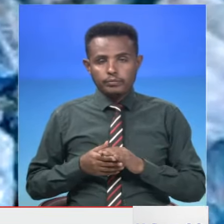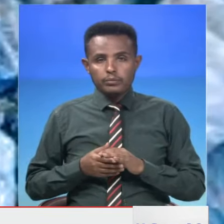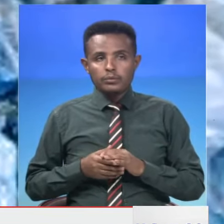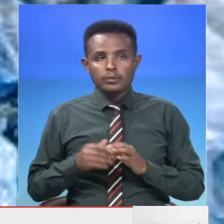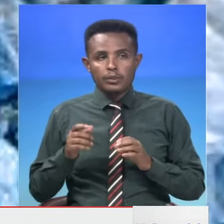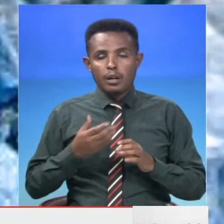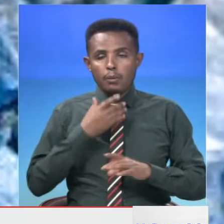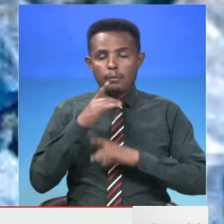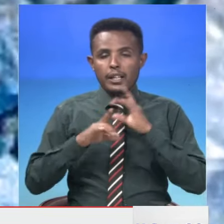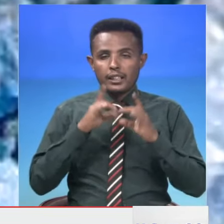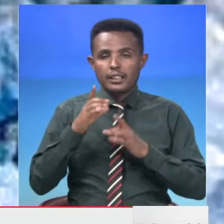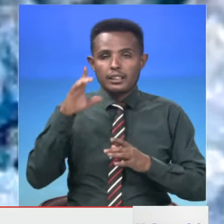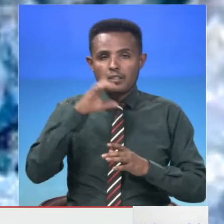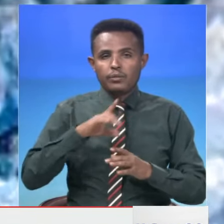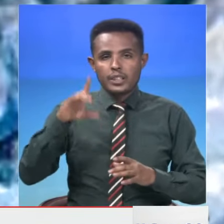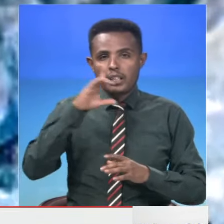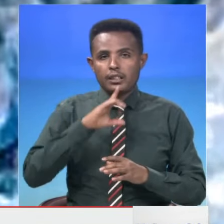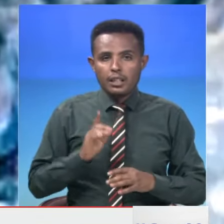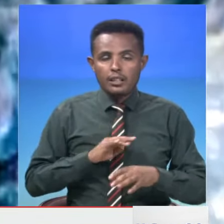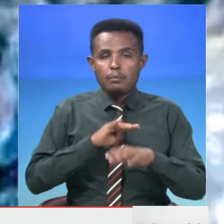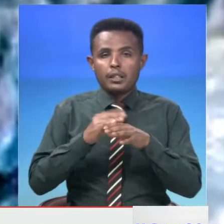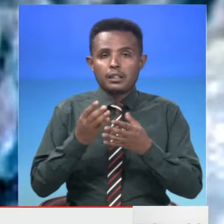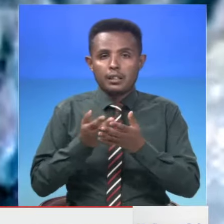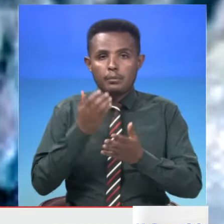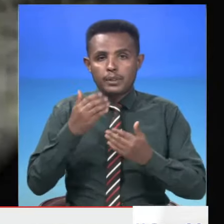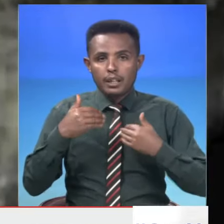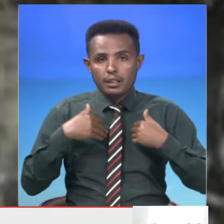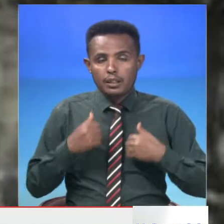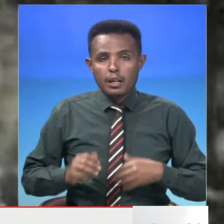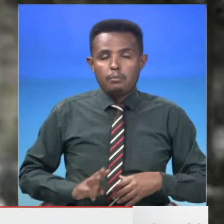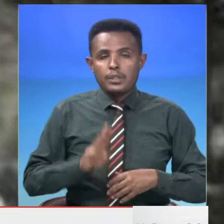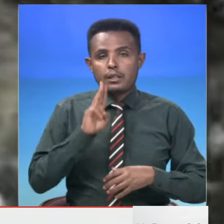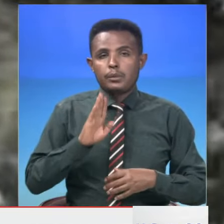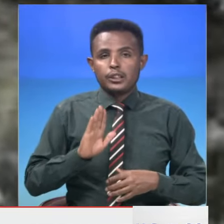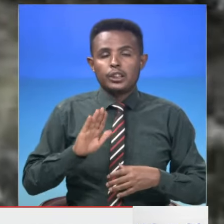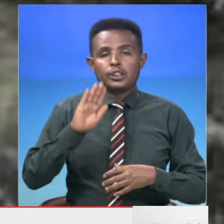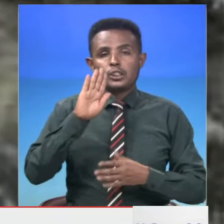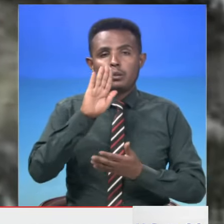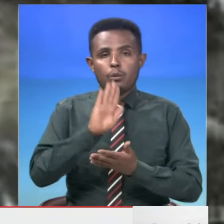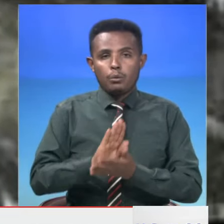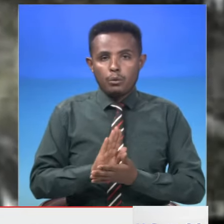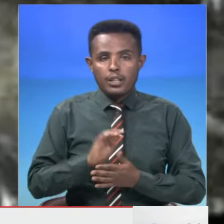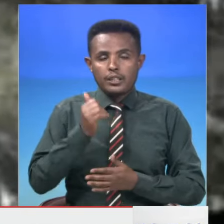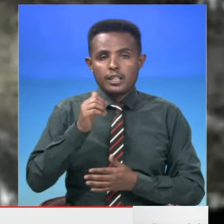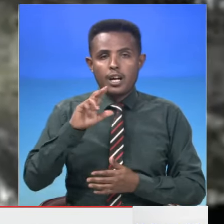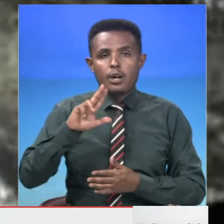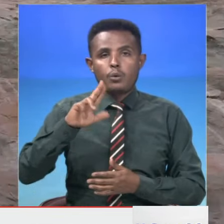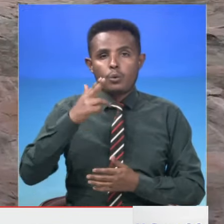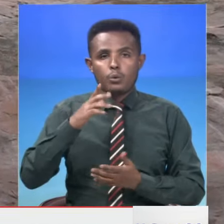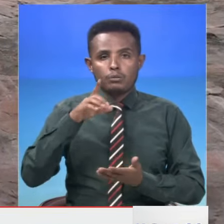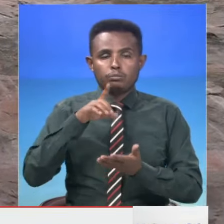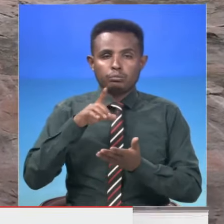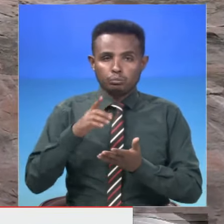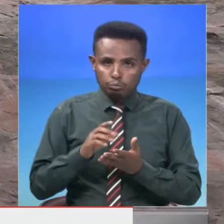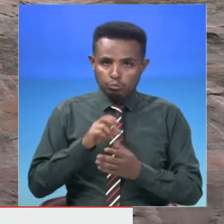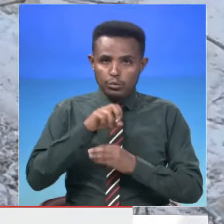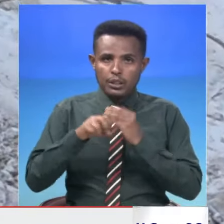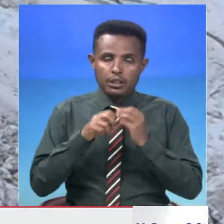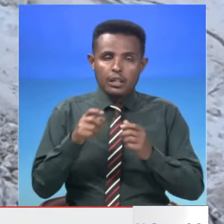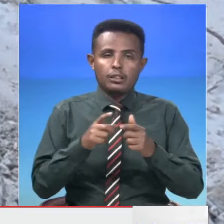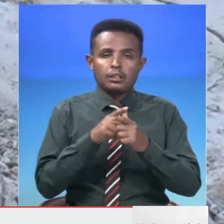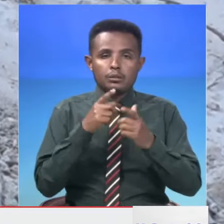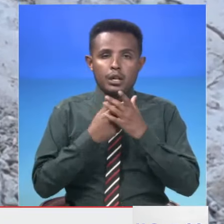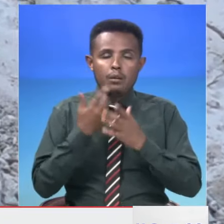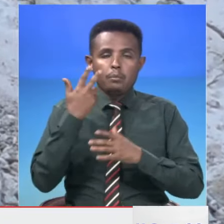በአማራ ክልል ከፍተኛ የማዕድን ሀብት ካላቸው አካባቢዎች ውስጥ በሰሜን ሸዋ ዞን የእንሳሮ ወረዳ አንዱ ነው። በወረዳው ካሉት 14 ቀበሌዎች ውስጥ በ13ቱ